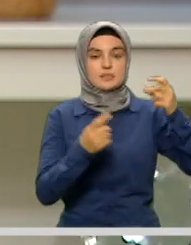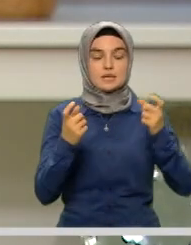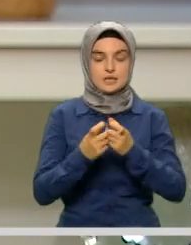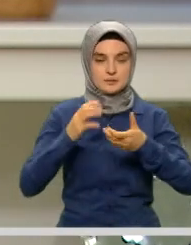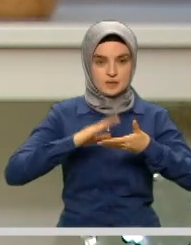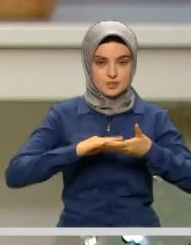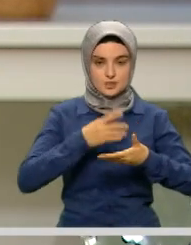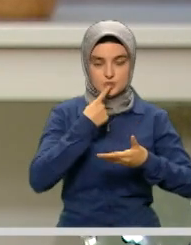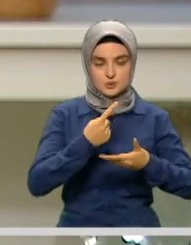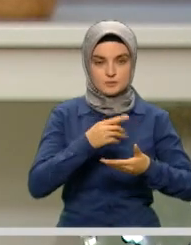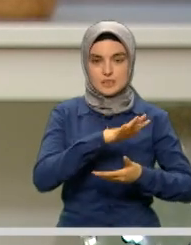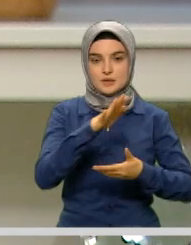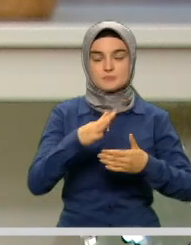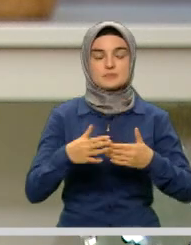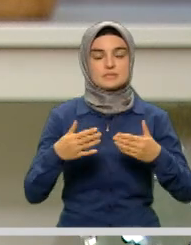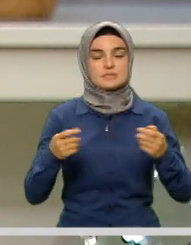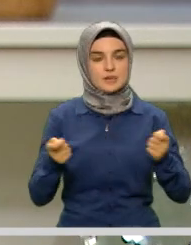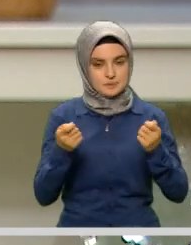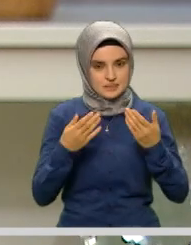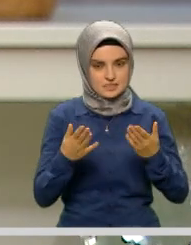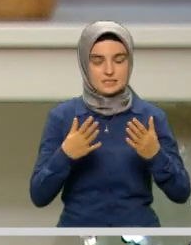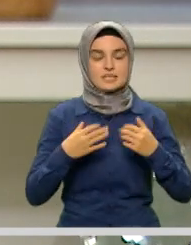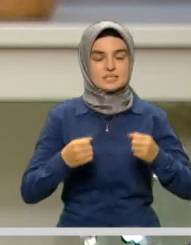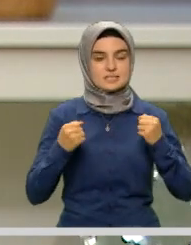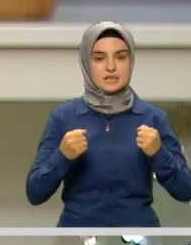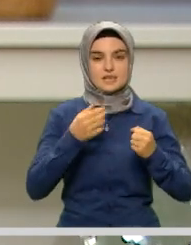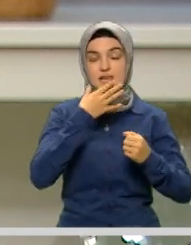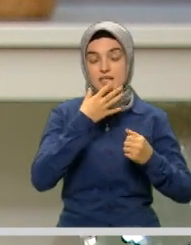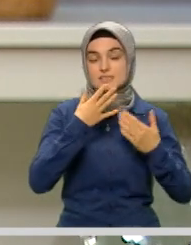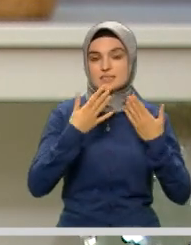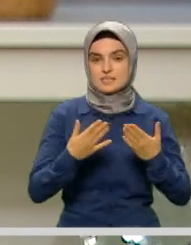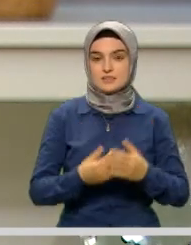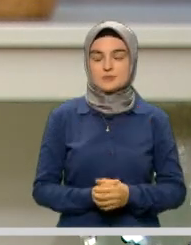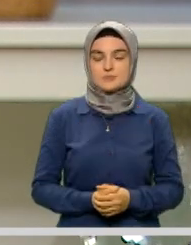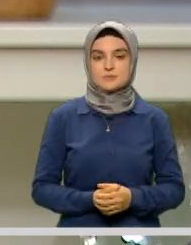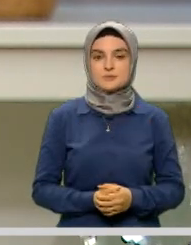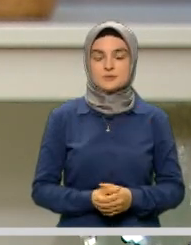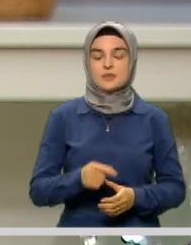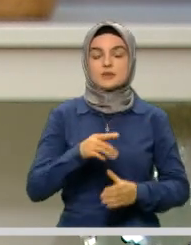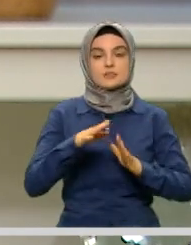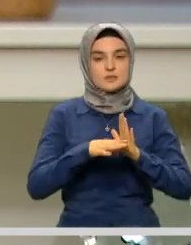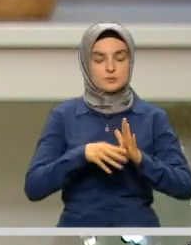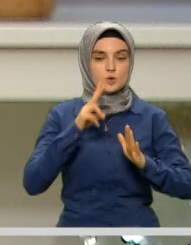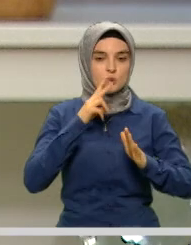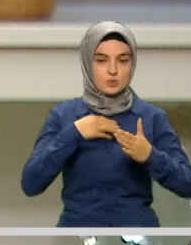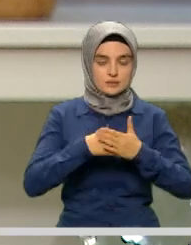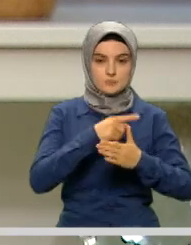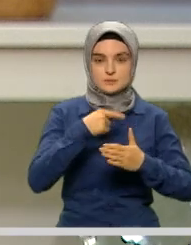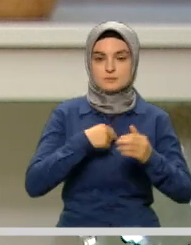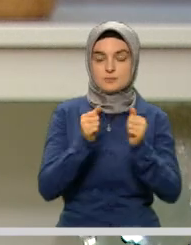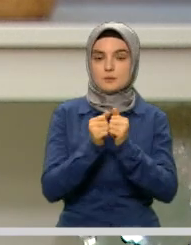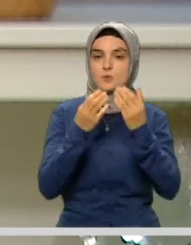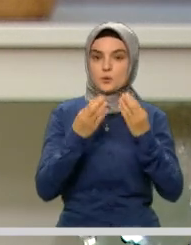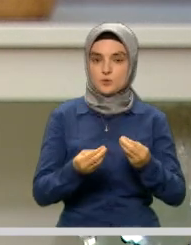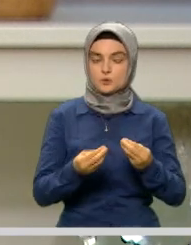arkadaşları seslendirdiler. Hepinizin emeğine sağlık, ağzınıza sağlık. Yayınımızın sonuna kadar bizimle birlikte olacaklar. Onlar da yine güzel eserleriyle ara